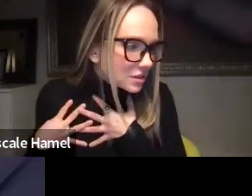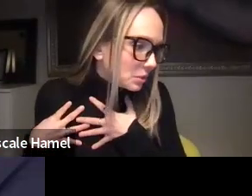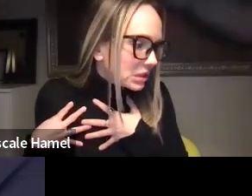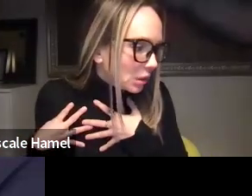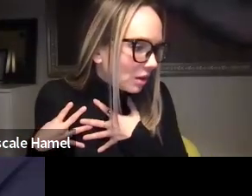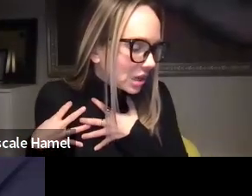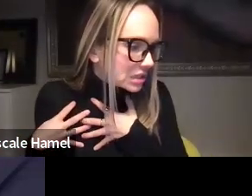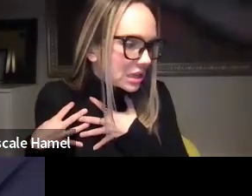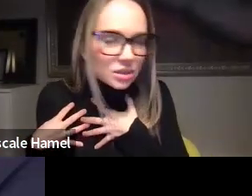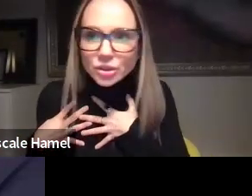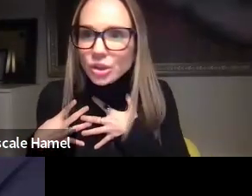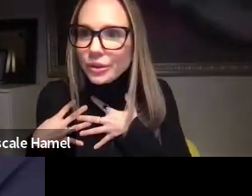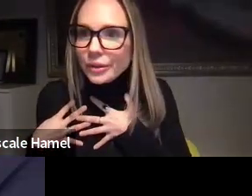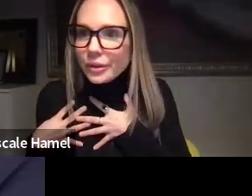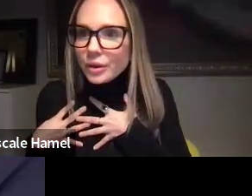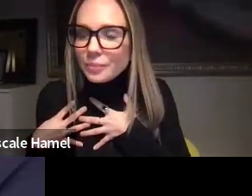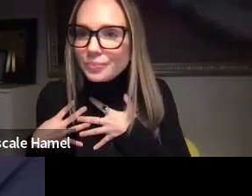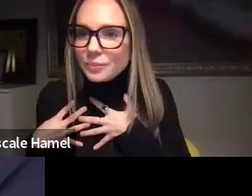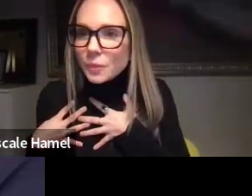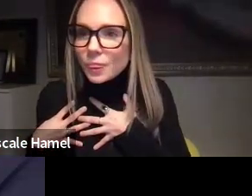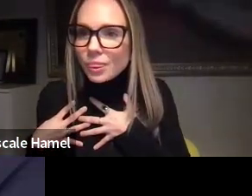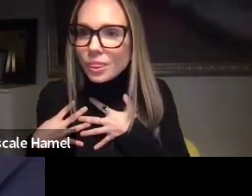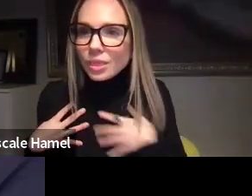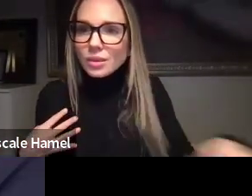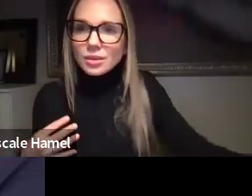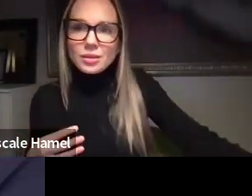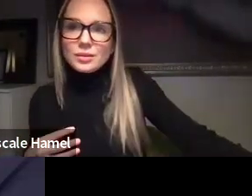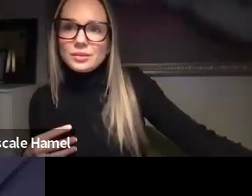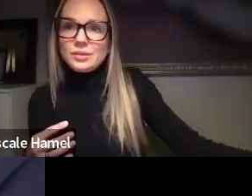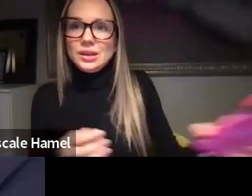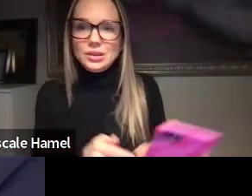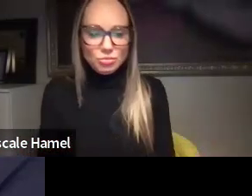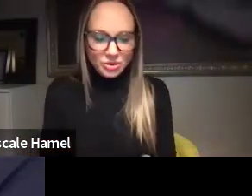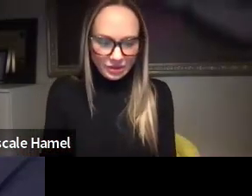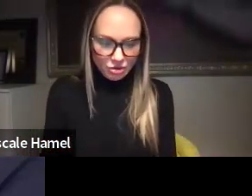tweed. Je sais pas c'est quoi en français, là. Euh,